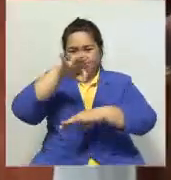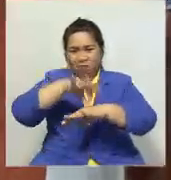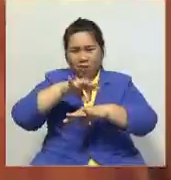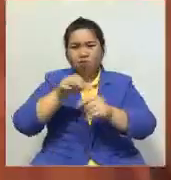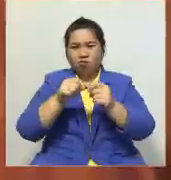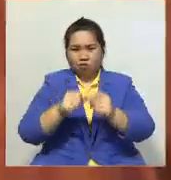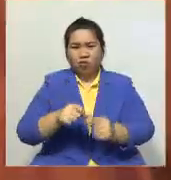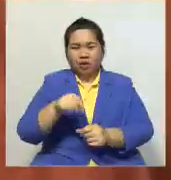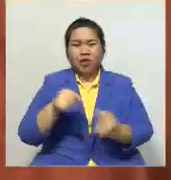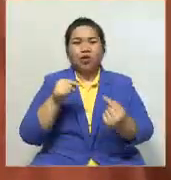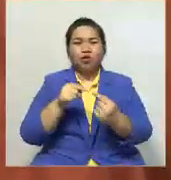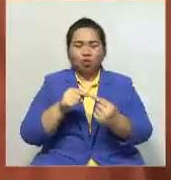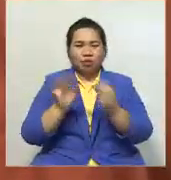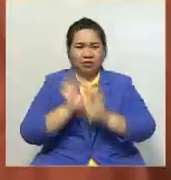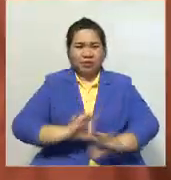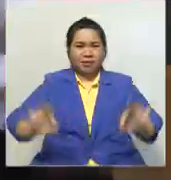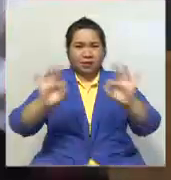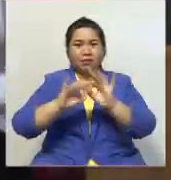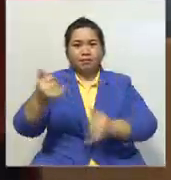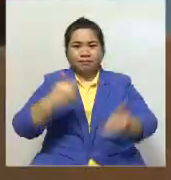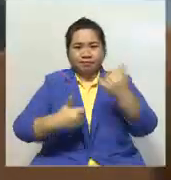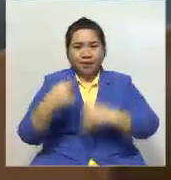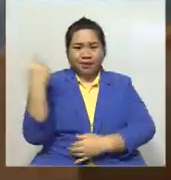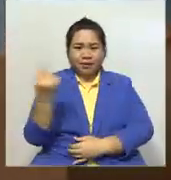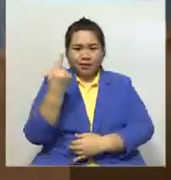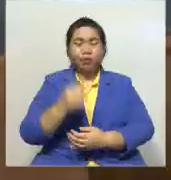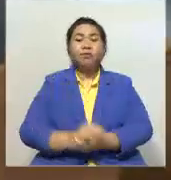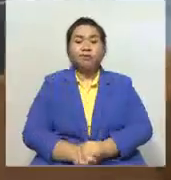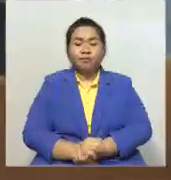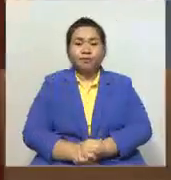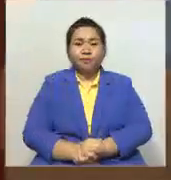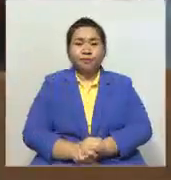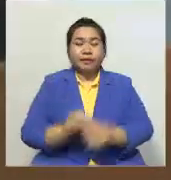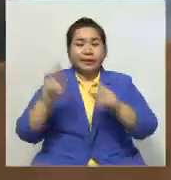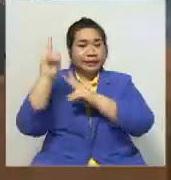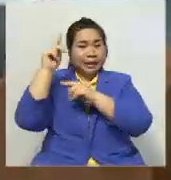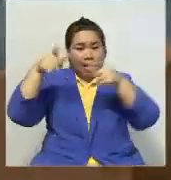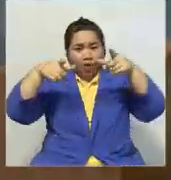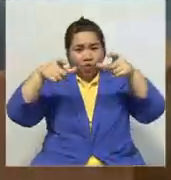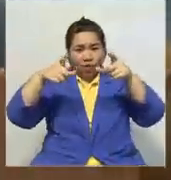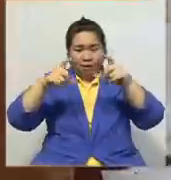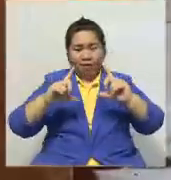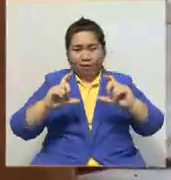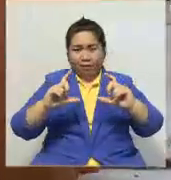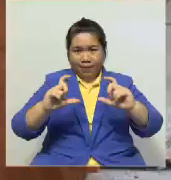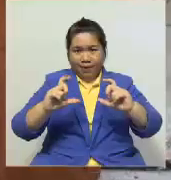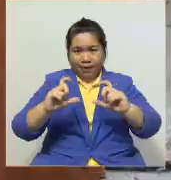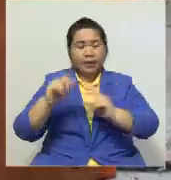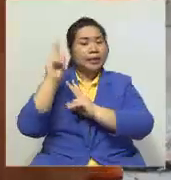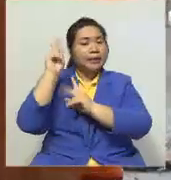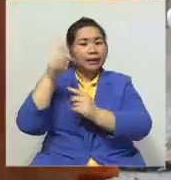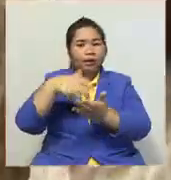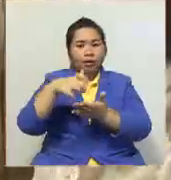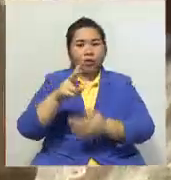มอม้าดินแดนที่ต้องห้ามพลาดค่ะยุทธพงษ์ช่างถมภาพมุมสูงสุทธิมลัยทองถ่ายภาพรสนานิยมตร